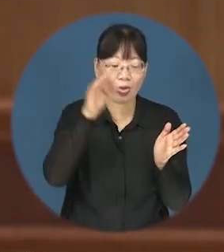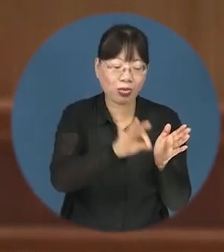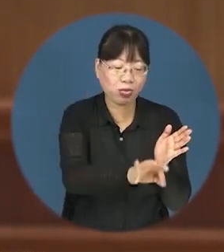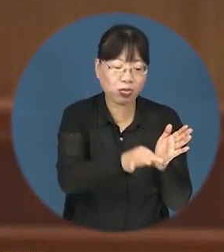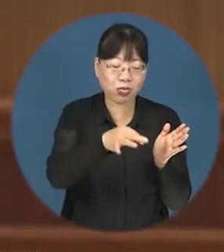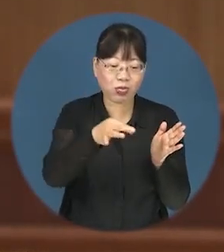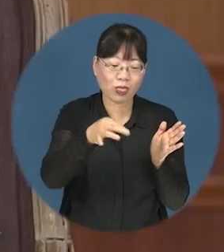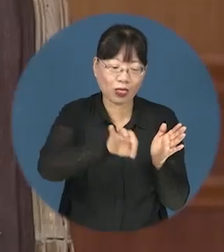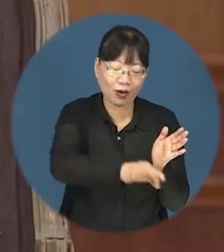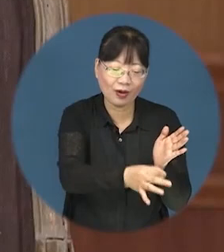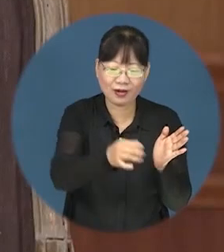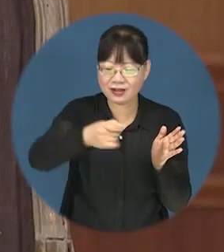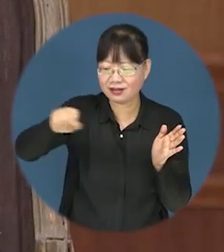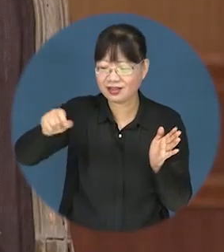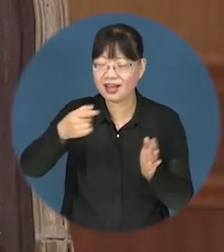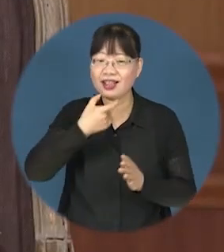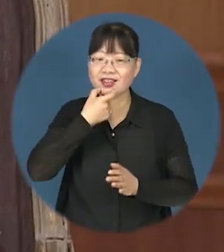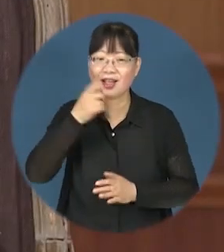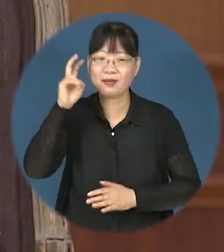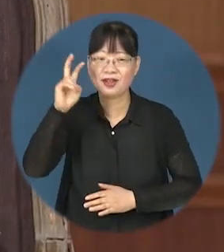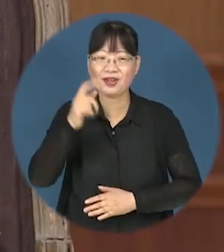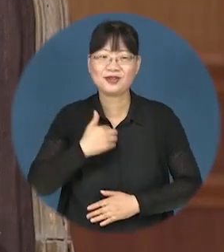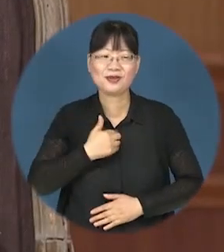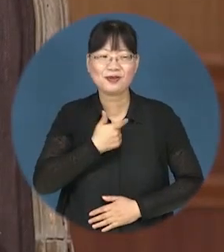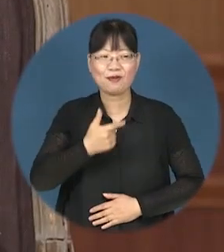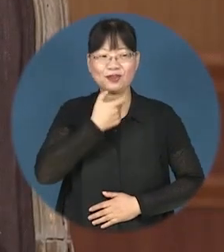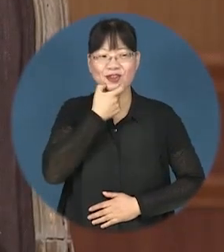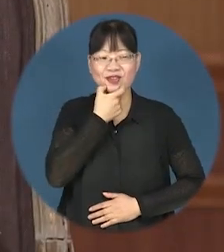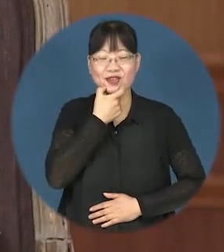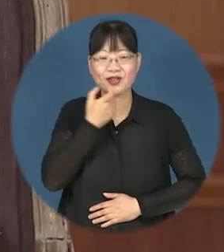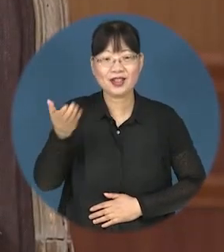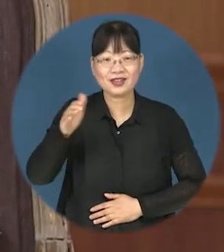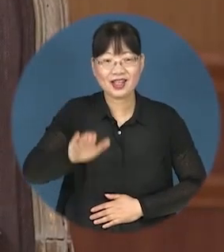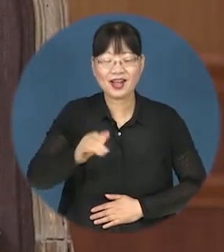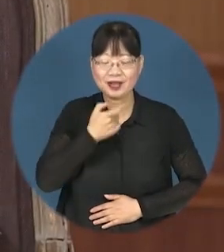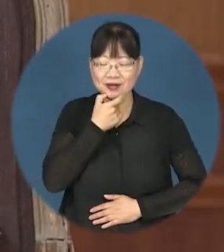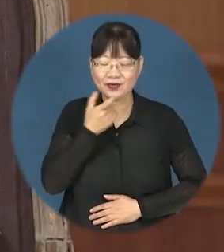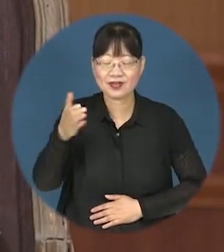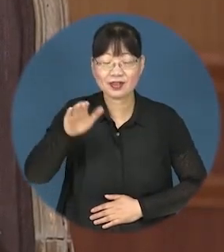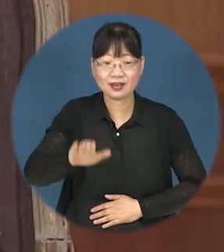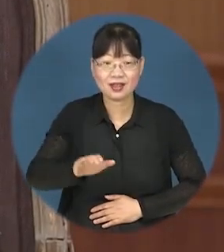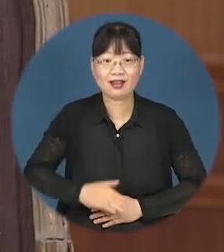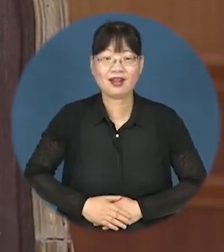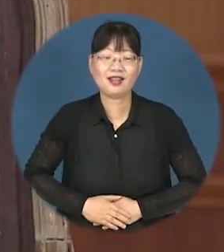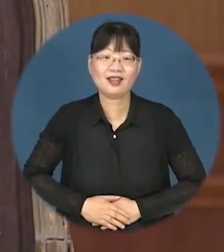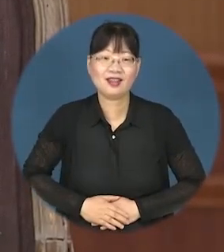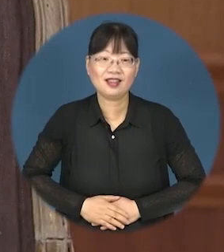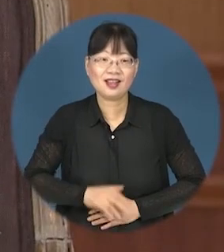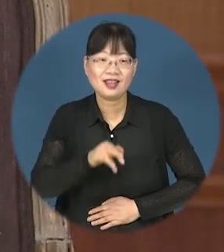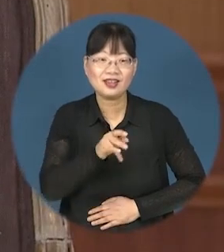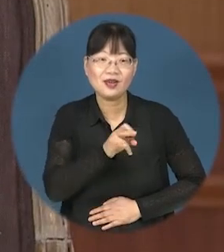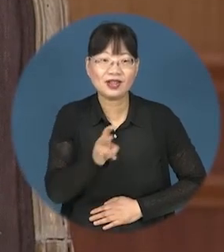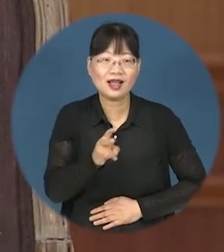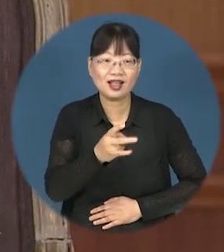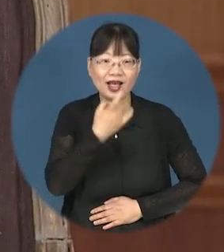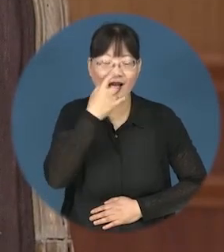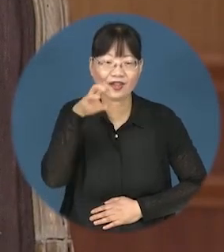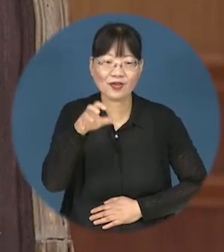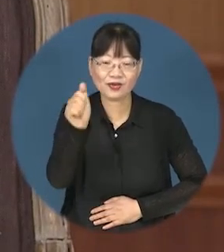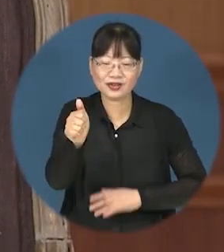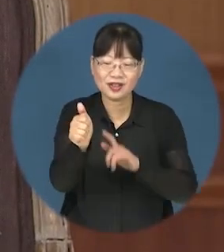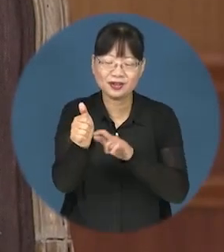싫어서 것 같은데 때 싫었어요 너무 싫었어요 분들 그런데 그런데 싫었는데 그 거기서 이 학원 원장님이 너무